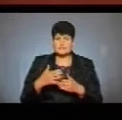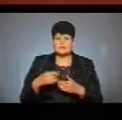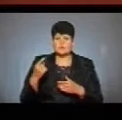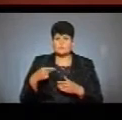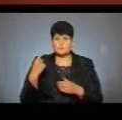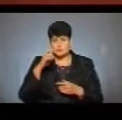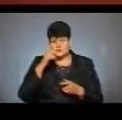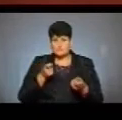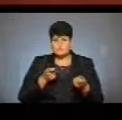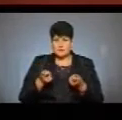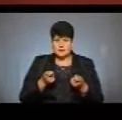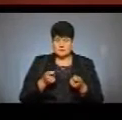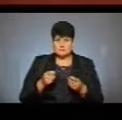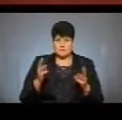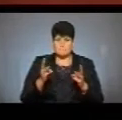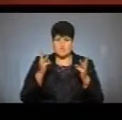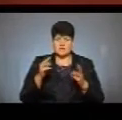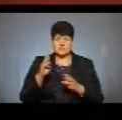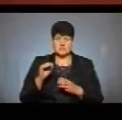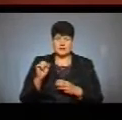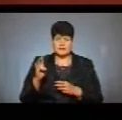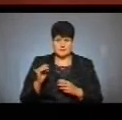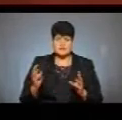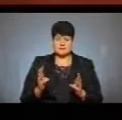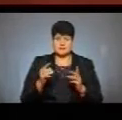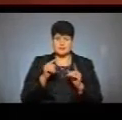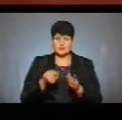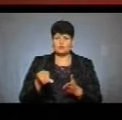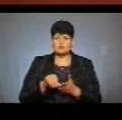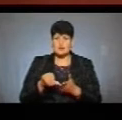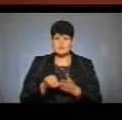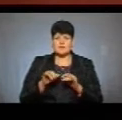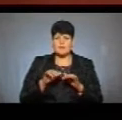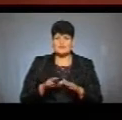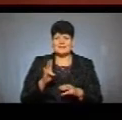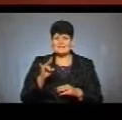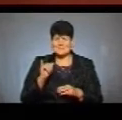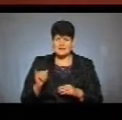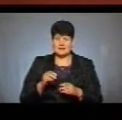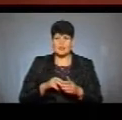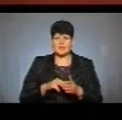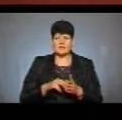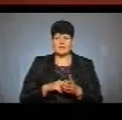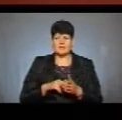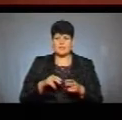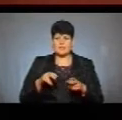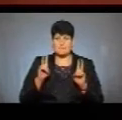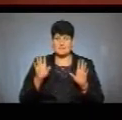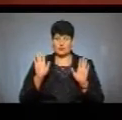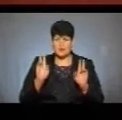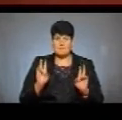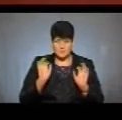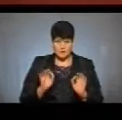державної адміністрації палали шини, запалили їх учасники акції «Ні капітуляції». Правильно, я кажу, так?